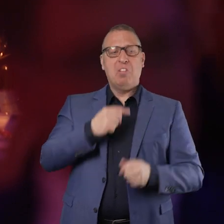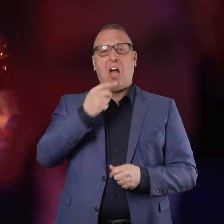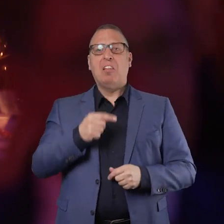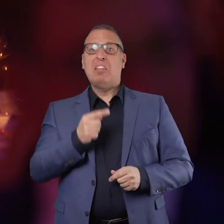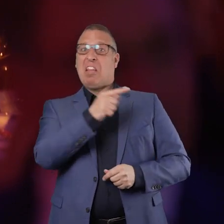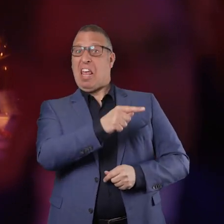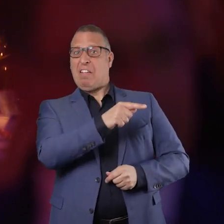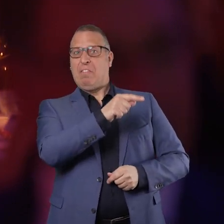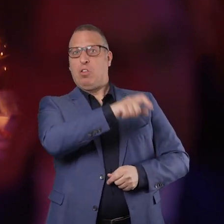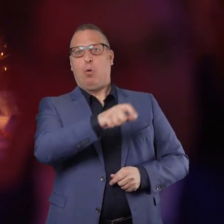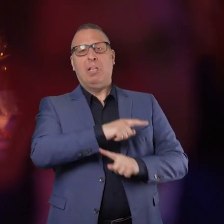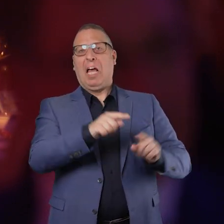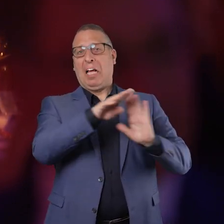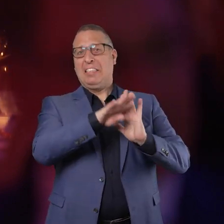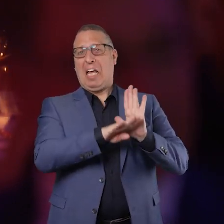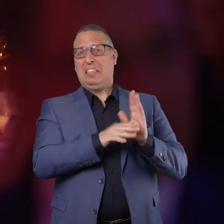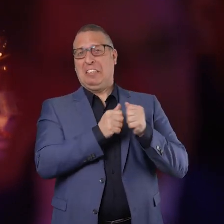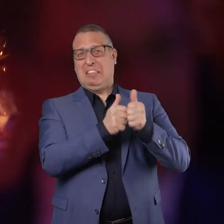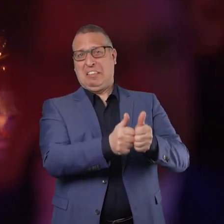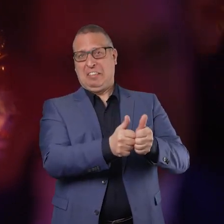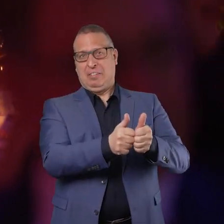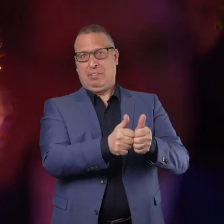drüben seien nicht gesetzestreu.